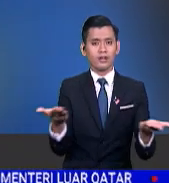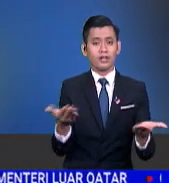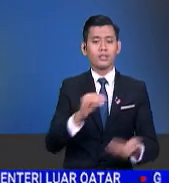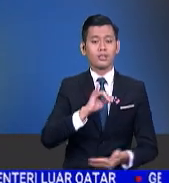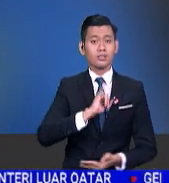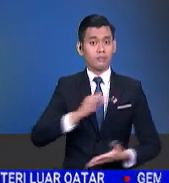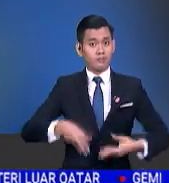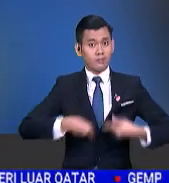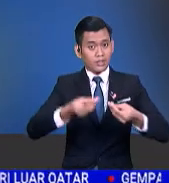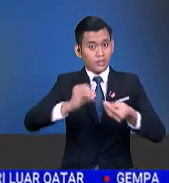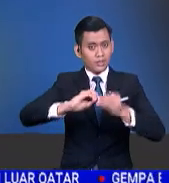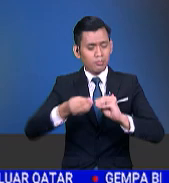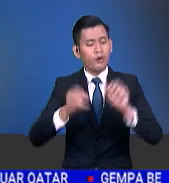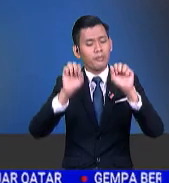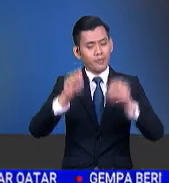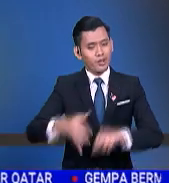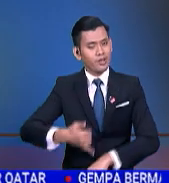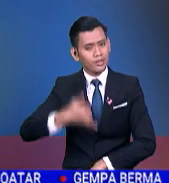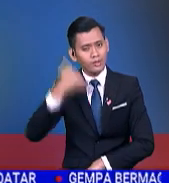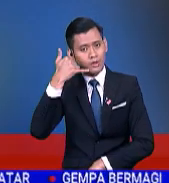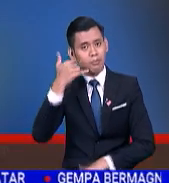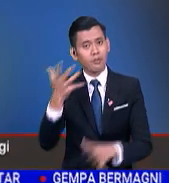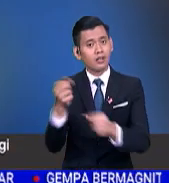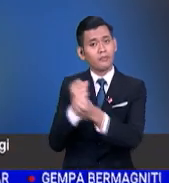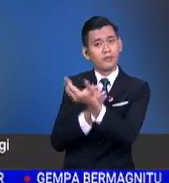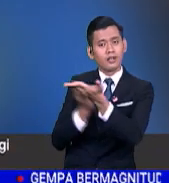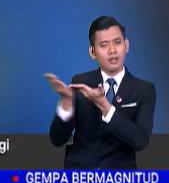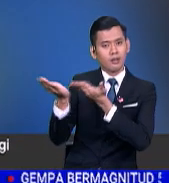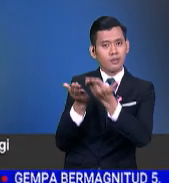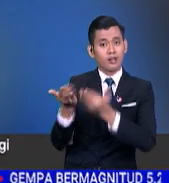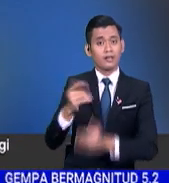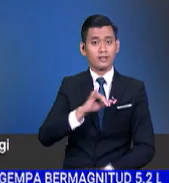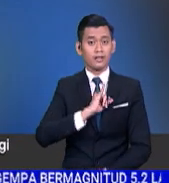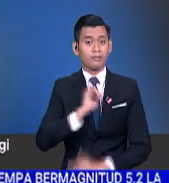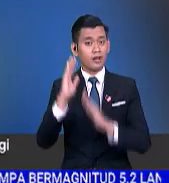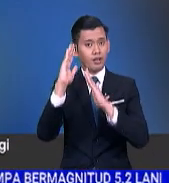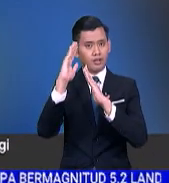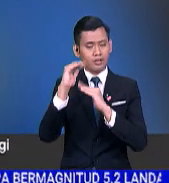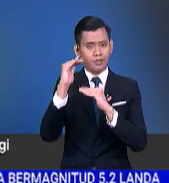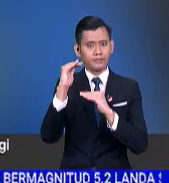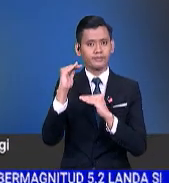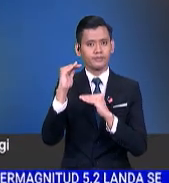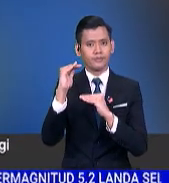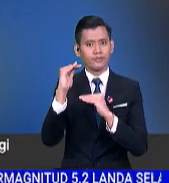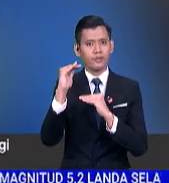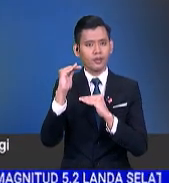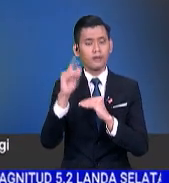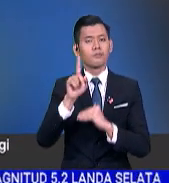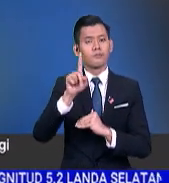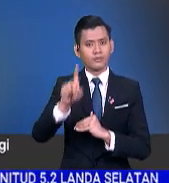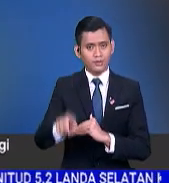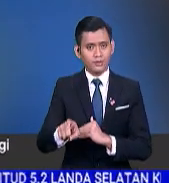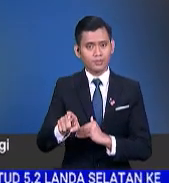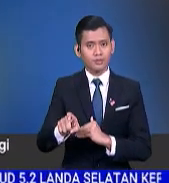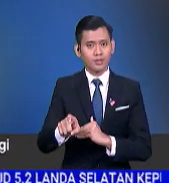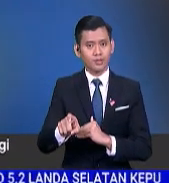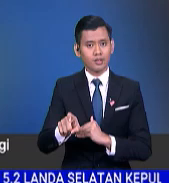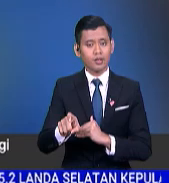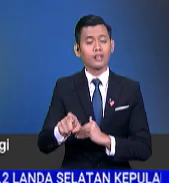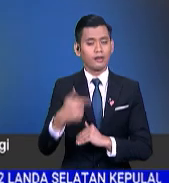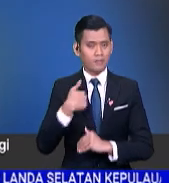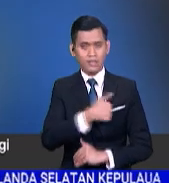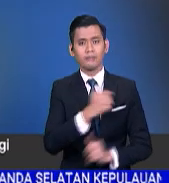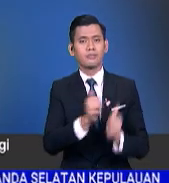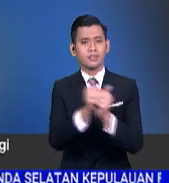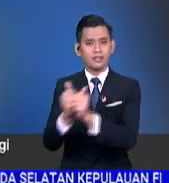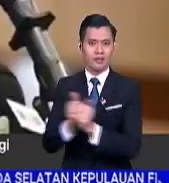yang kamu boleh telefon, servis yang kamu boleh mengakses. Saya harap kamu mengembangkan ini dan kami di sini untuk